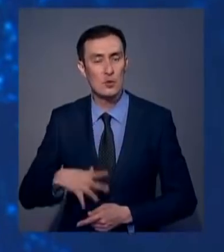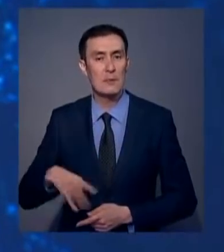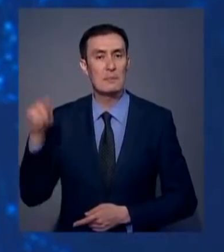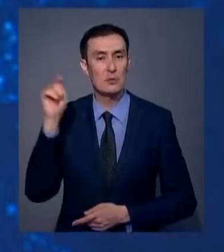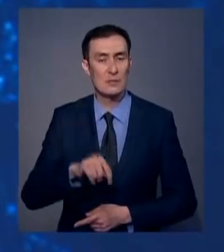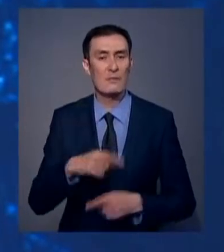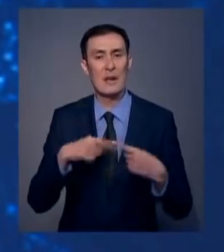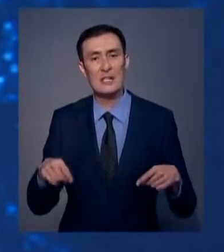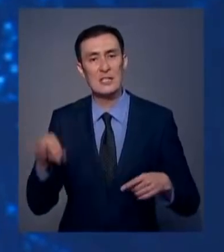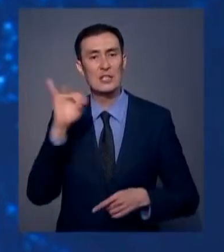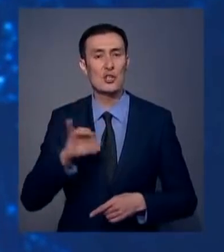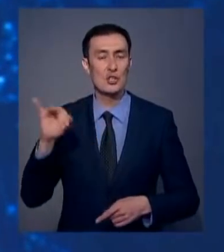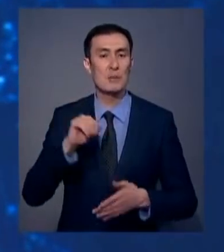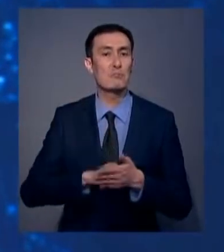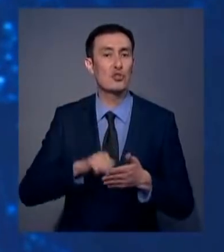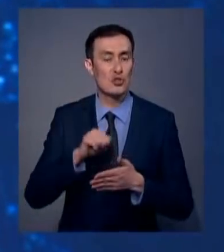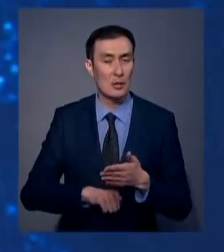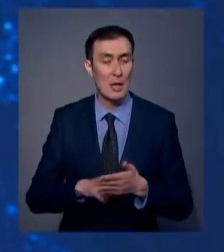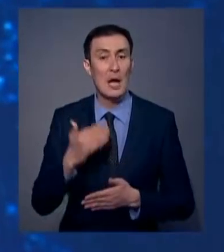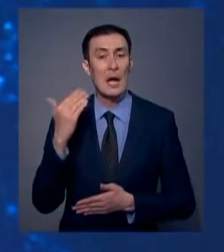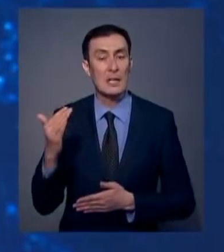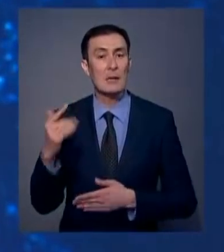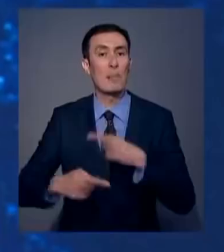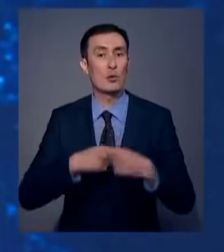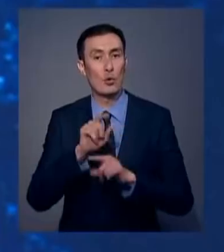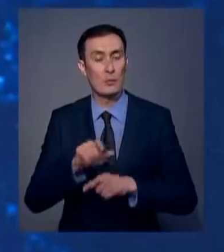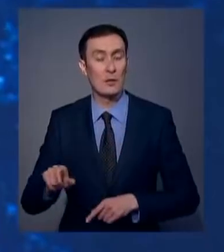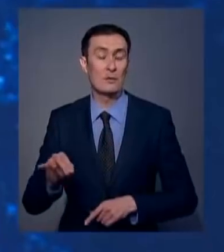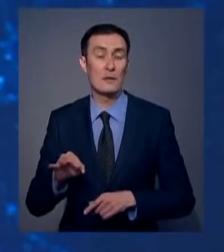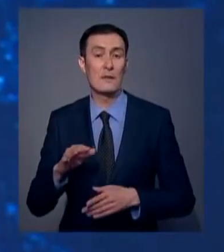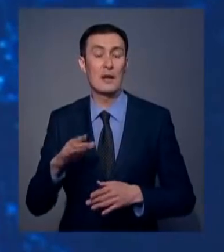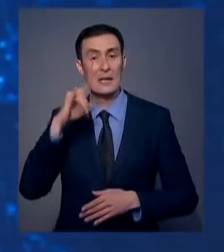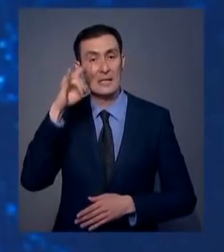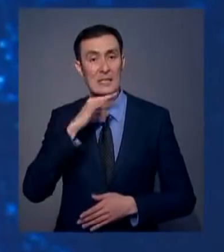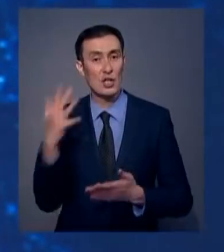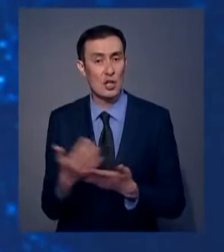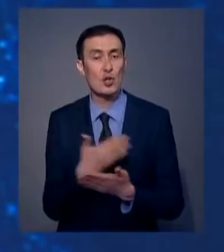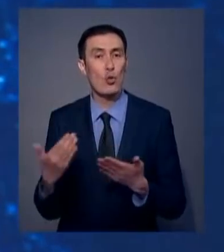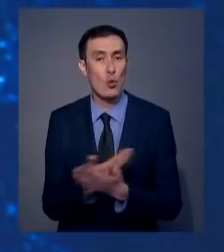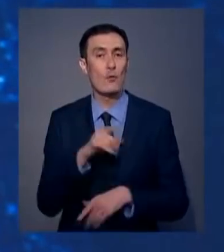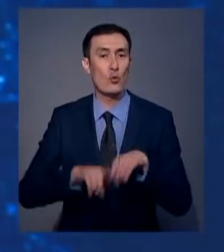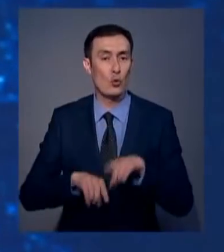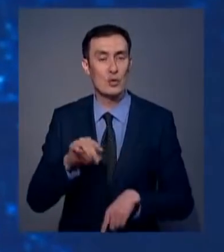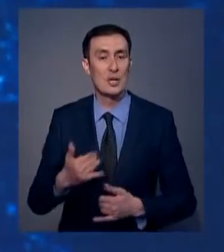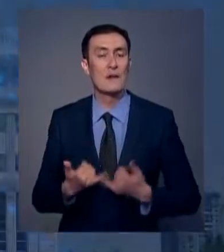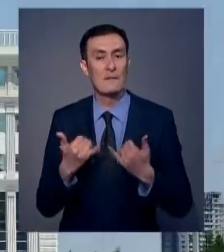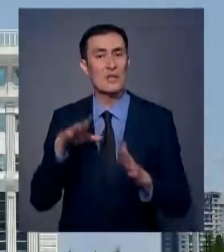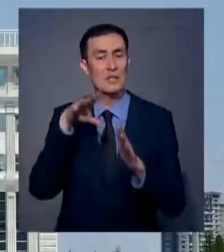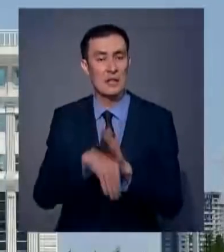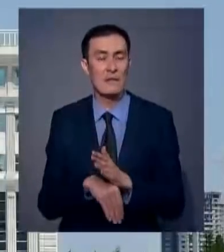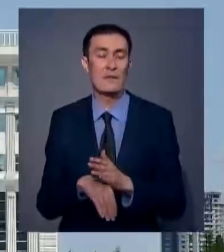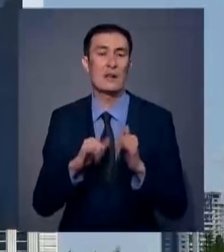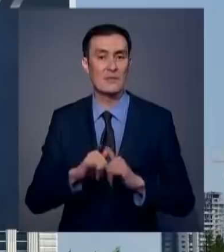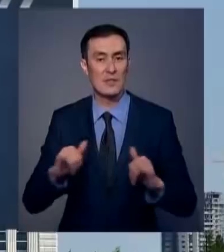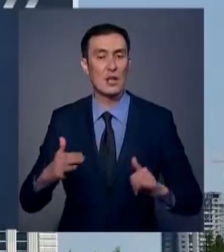сюда в силу разных исторических обстоятельств. Они и их потомки обрели в лице Казахстана новую родину и внесли достойный вклад в